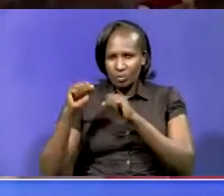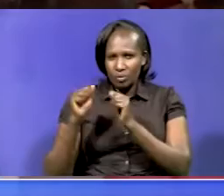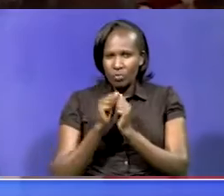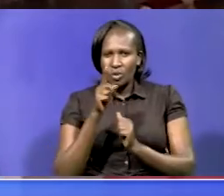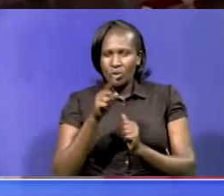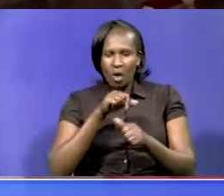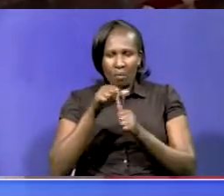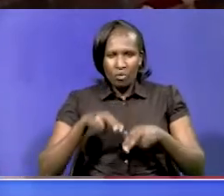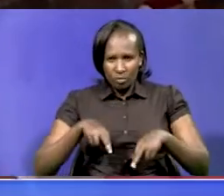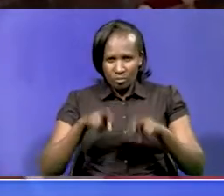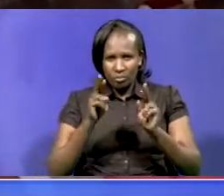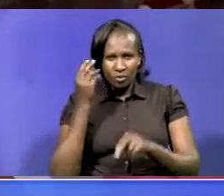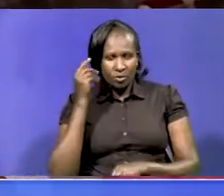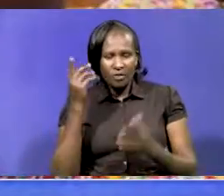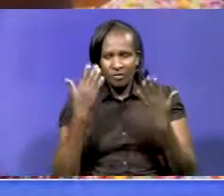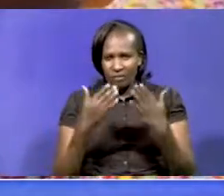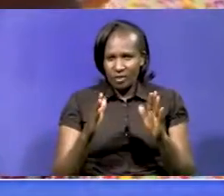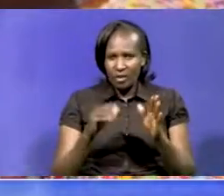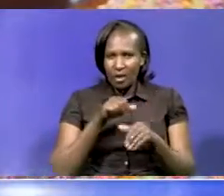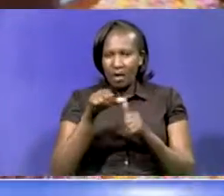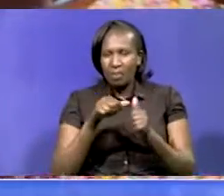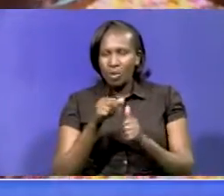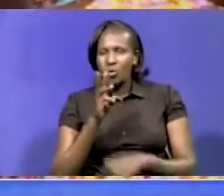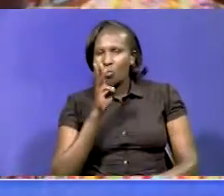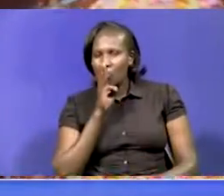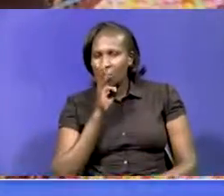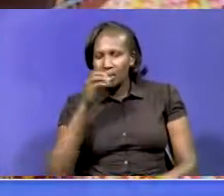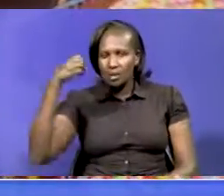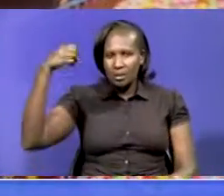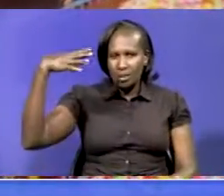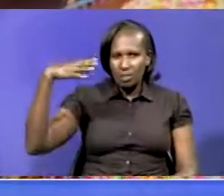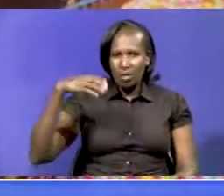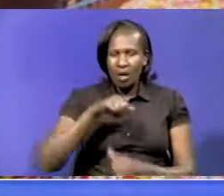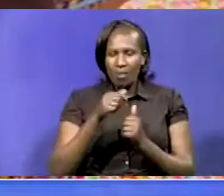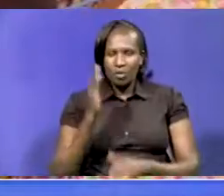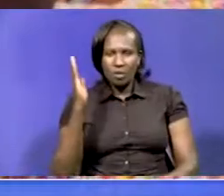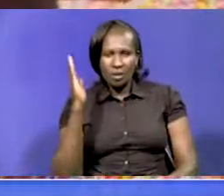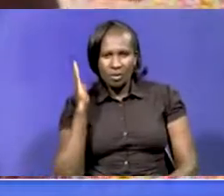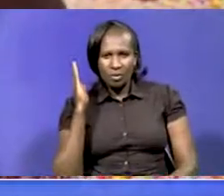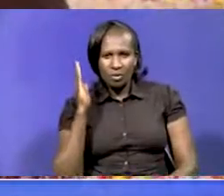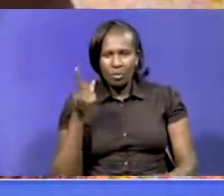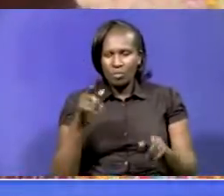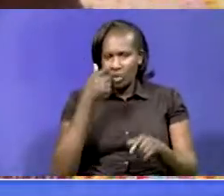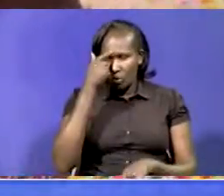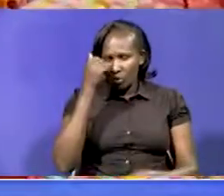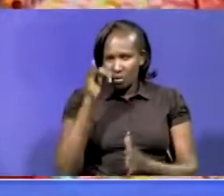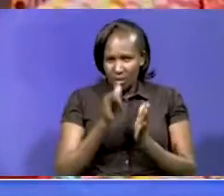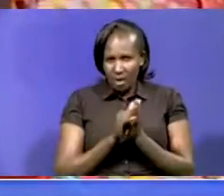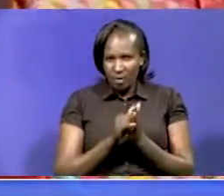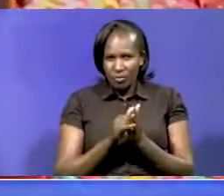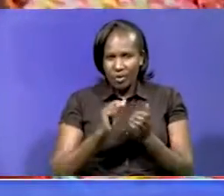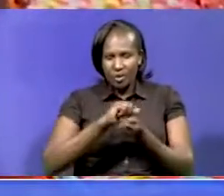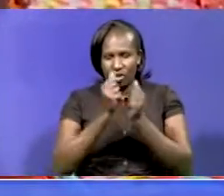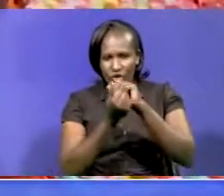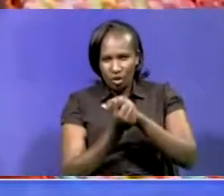barabara tusikize. Mambo yenu mahitaji ya maji, mambo ya stima, mambo ya usalama, kwa sababu hiyo ndio itabadilisha